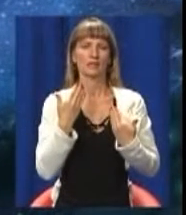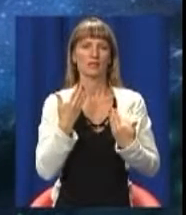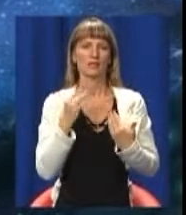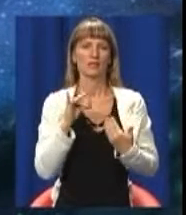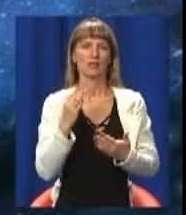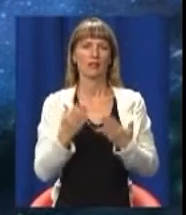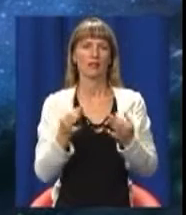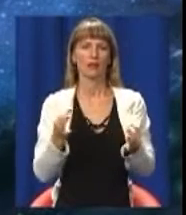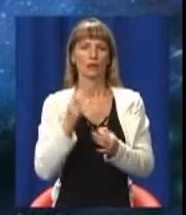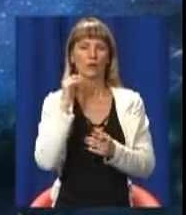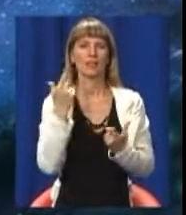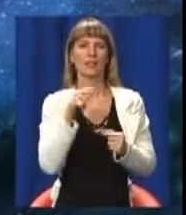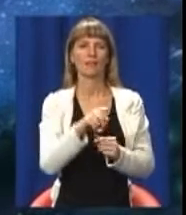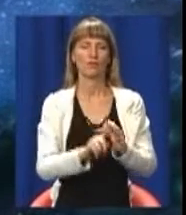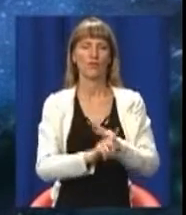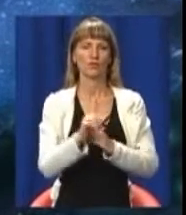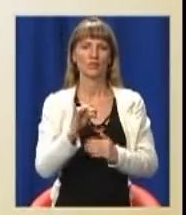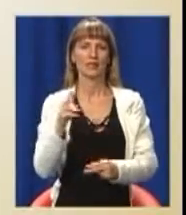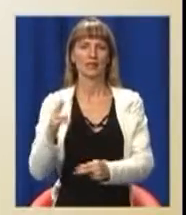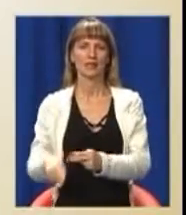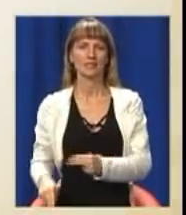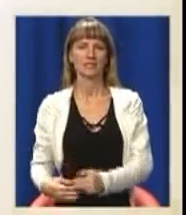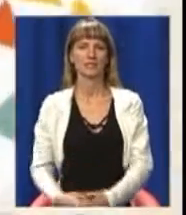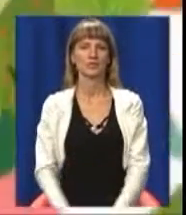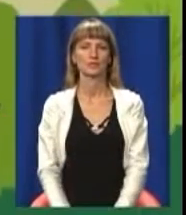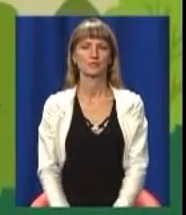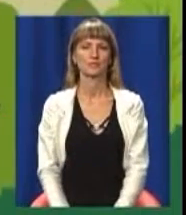не дізнаємося, де його початок і кінець.